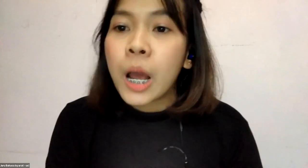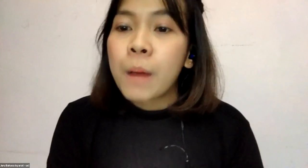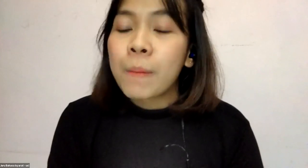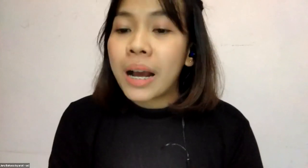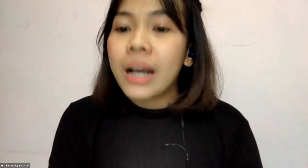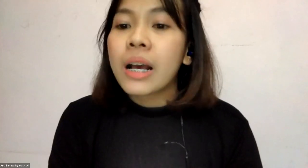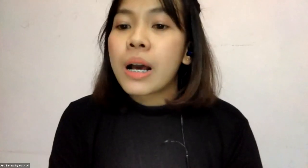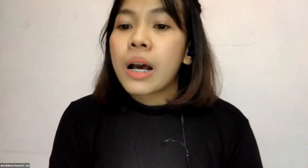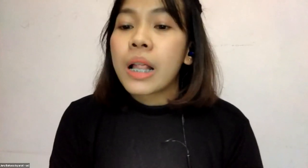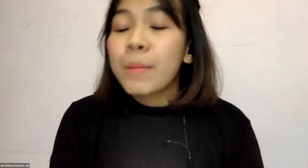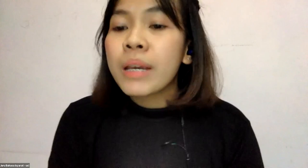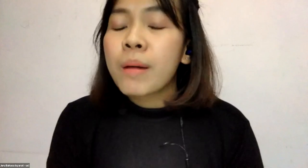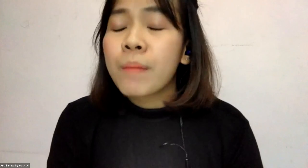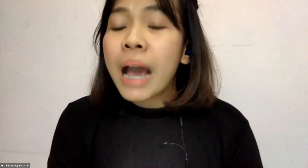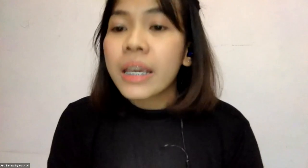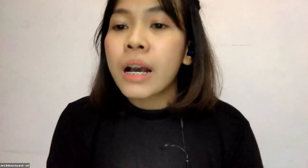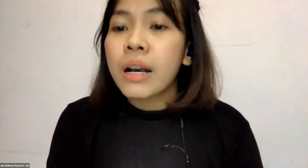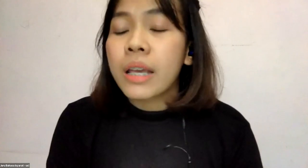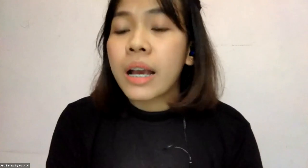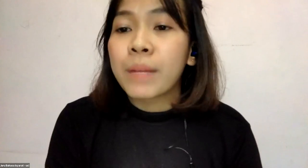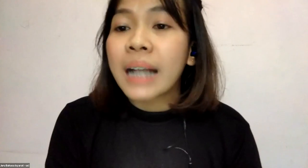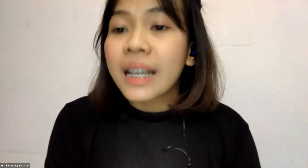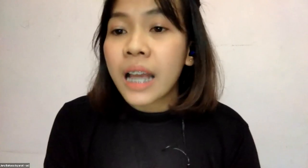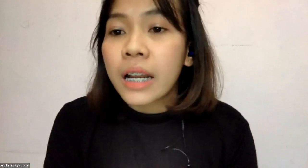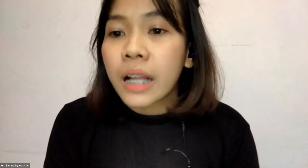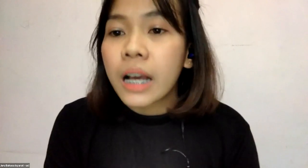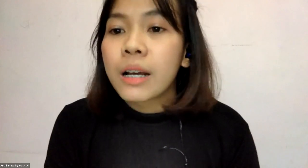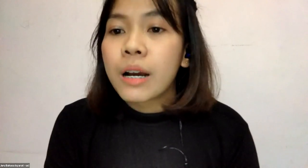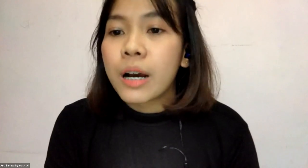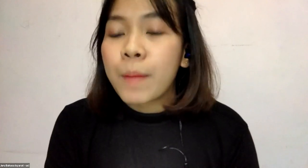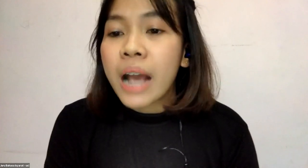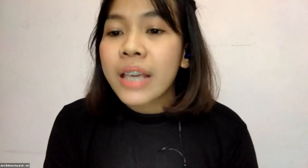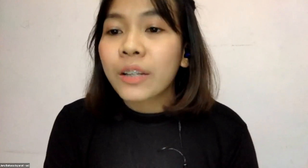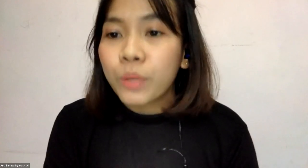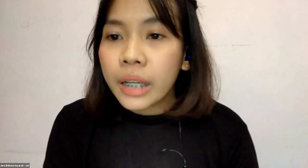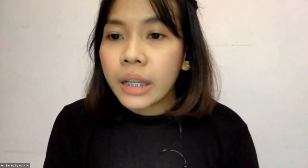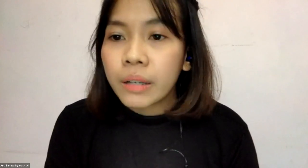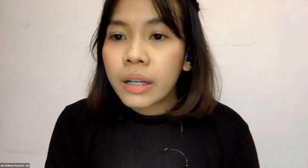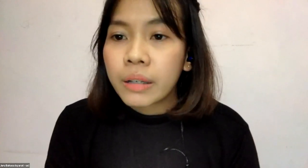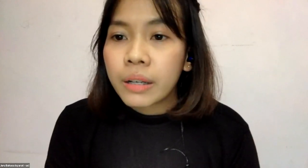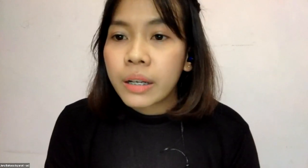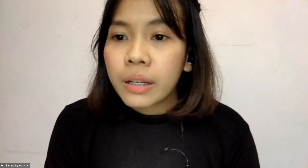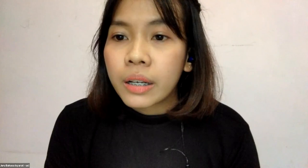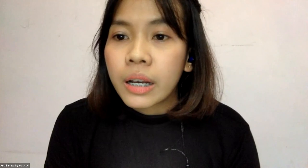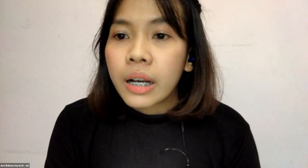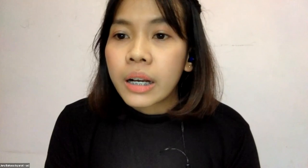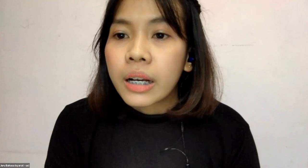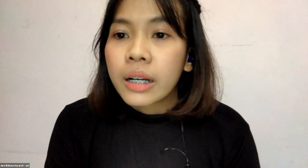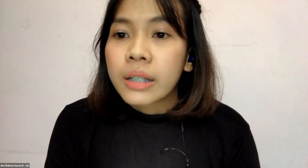isyarat maka lebih baiknya cara mengajarnya adalah pengajar tuli